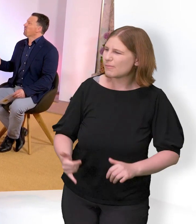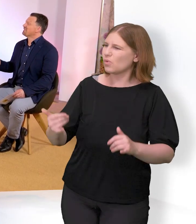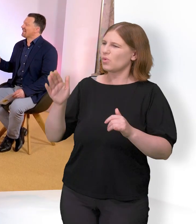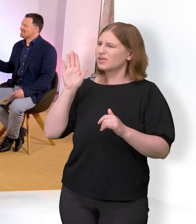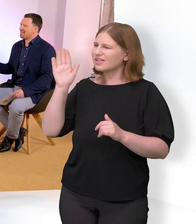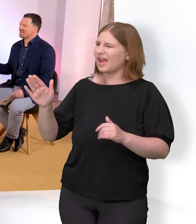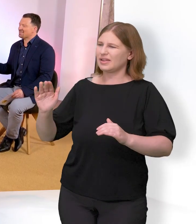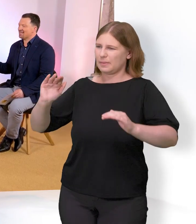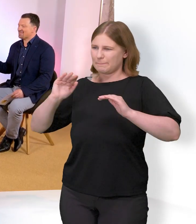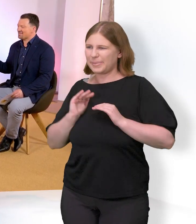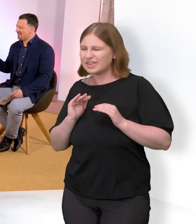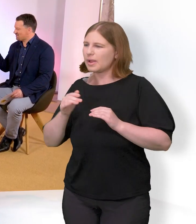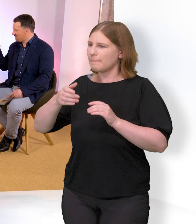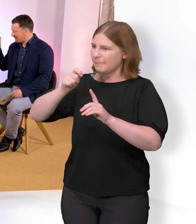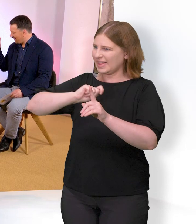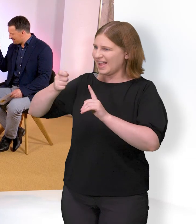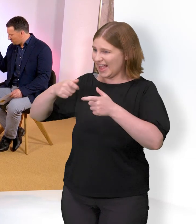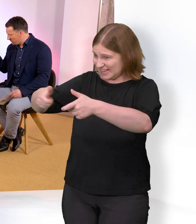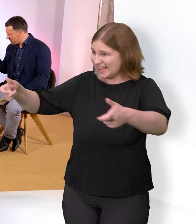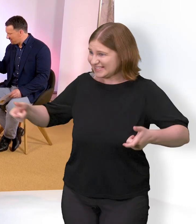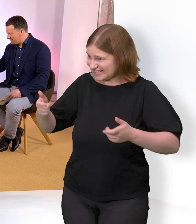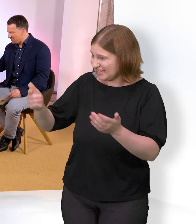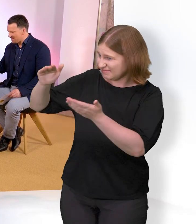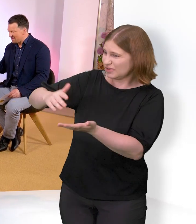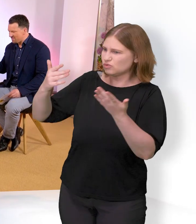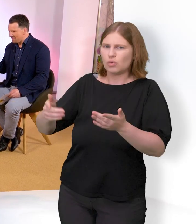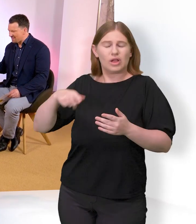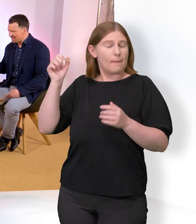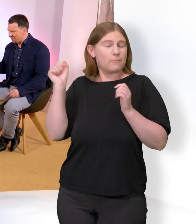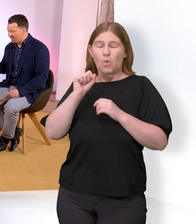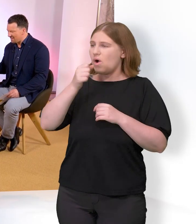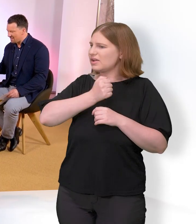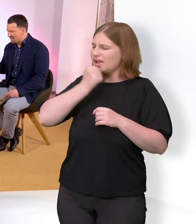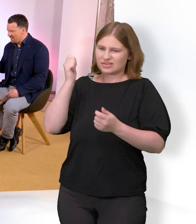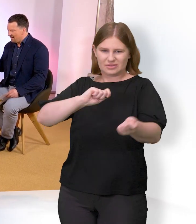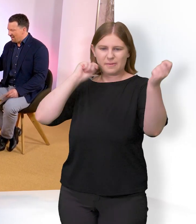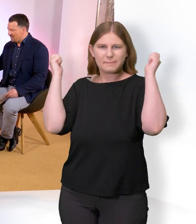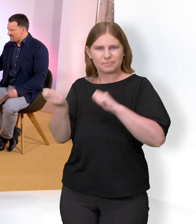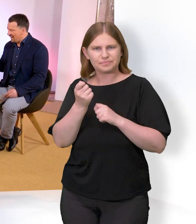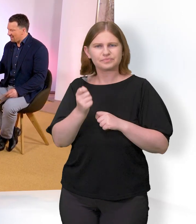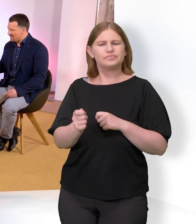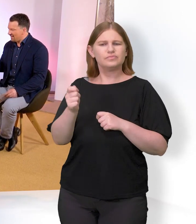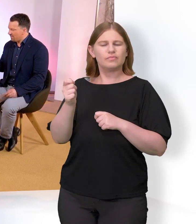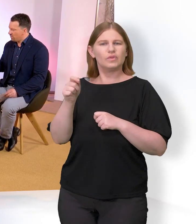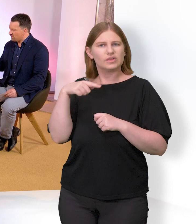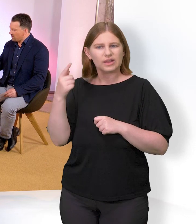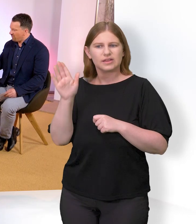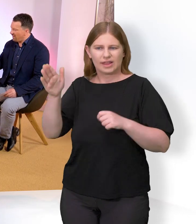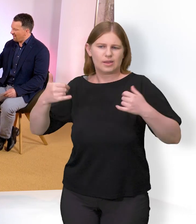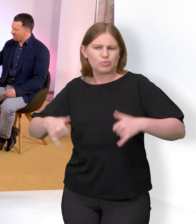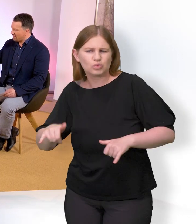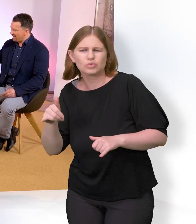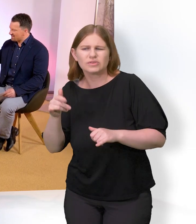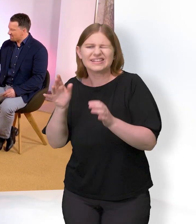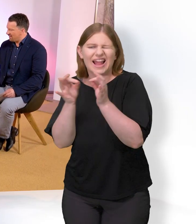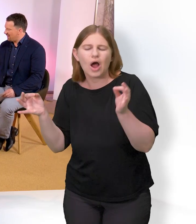Bett, Und dann sagt, also dann ist es so krass unvorstellbar. Du hast das letztes Mal gesagt, dein Vater ist an dem Tag deiner Geburt oder